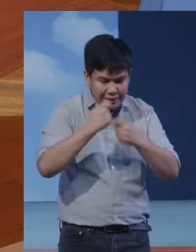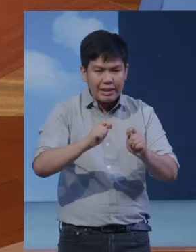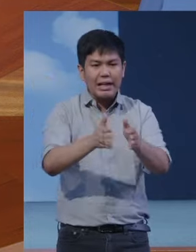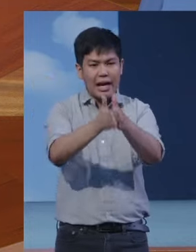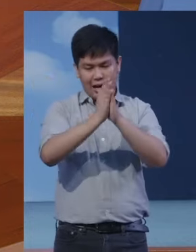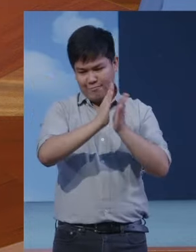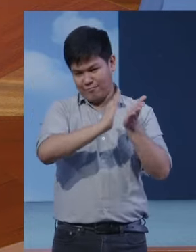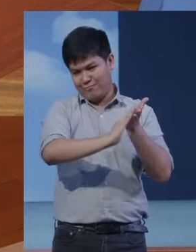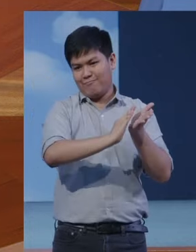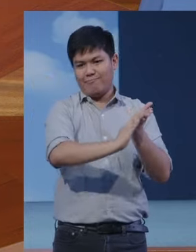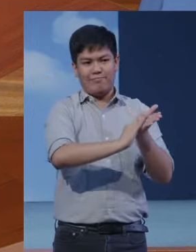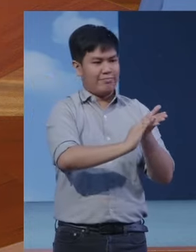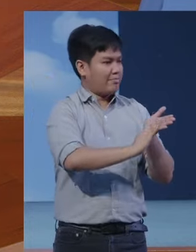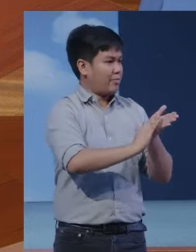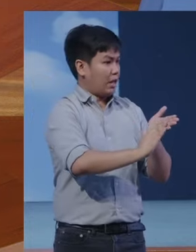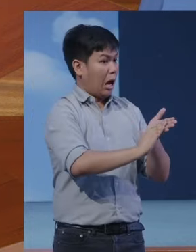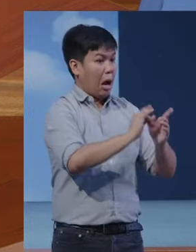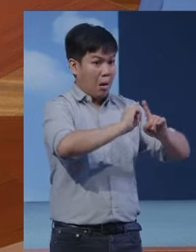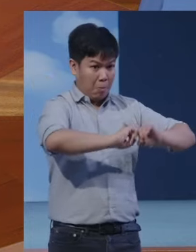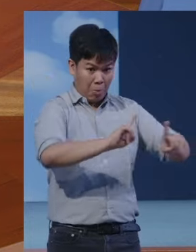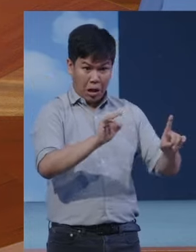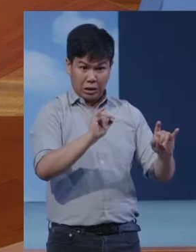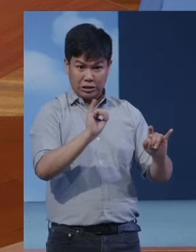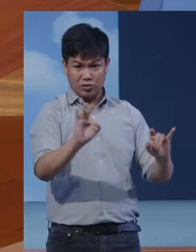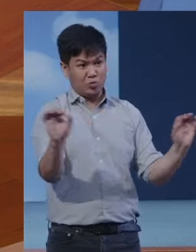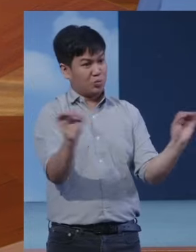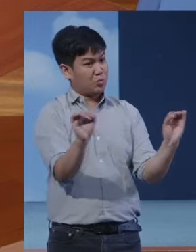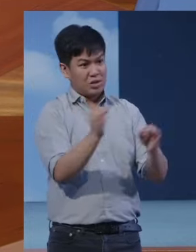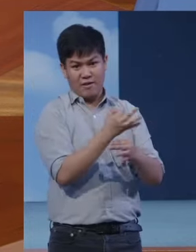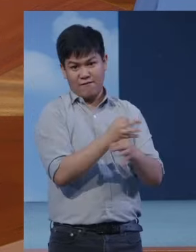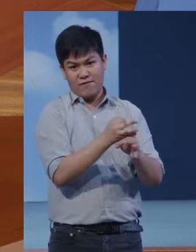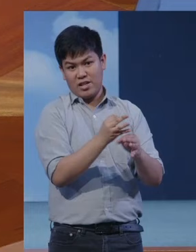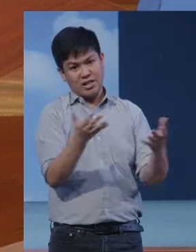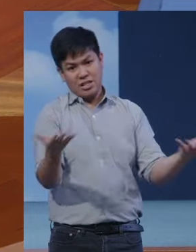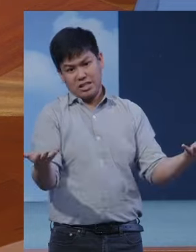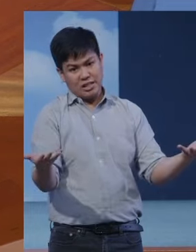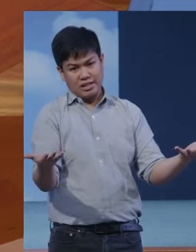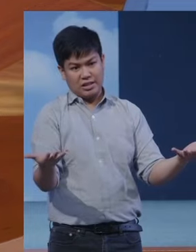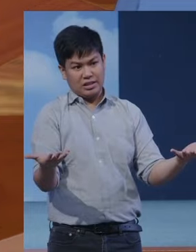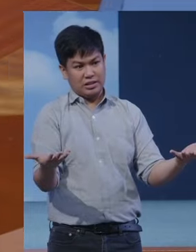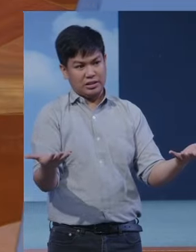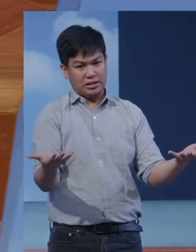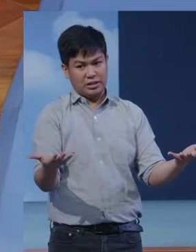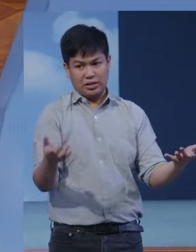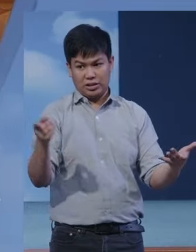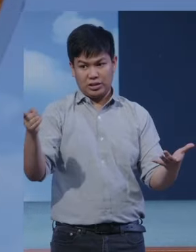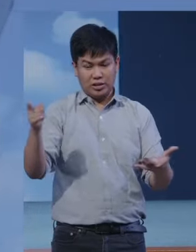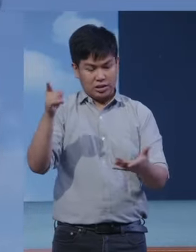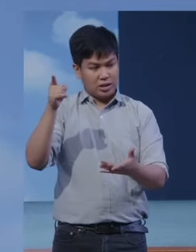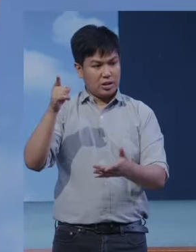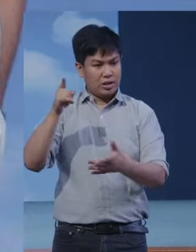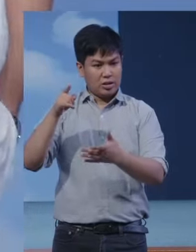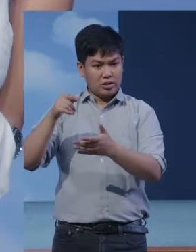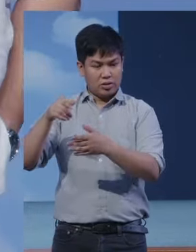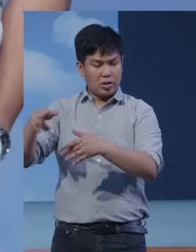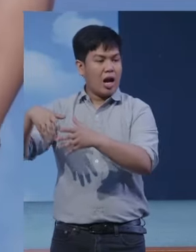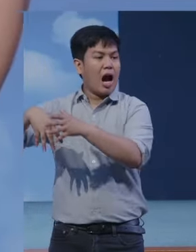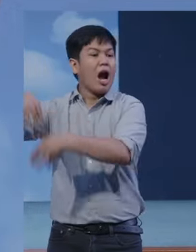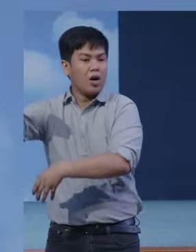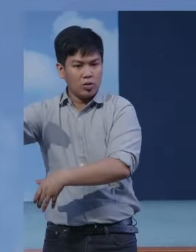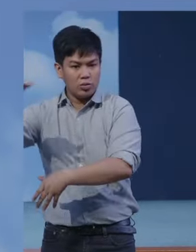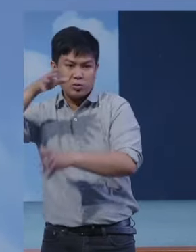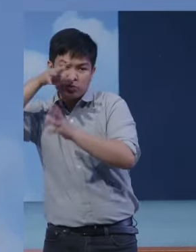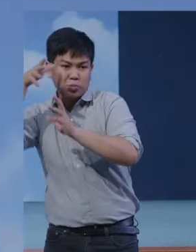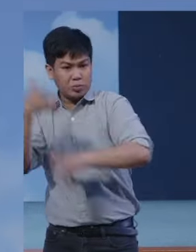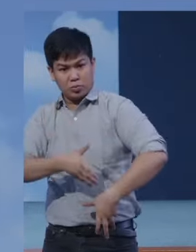Panginoon kung huli na ang lahat halimbawa unbeliever po yung asawa umalis dahil hindi